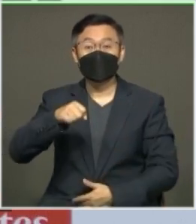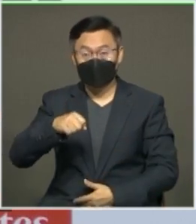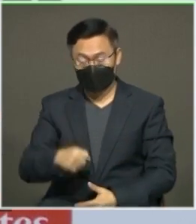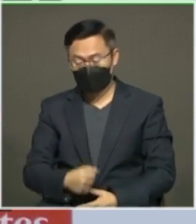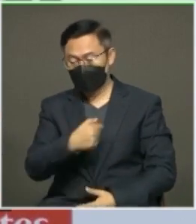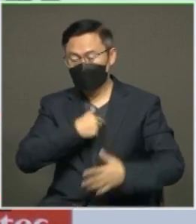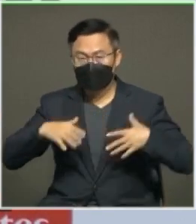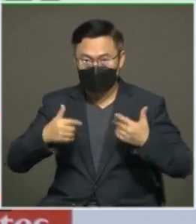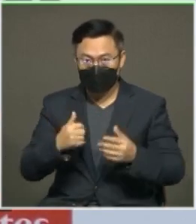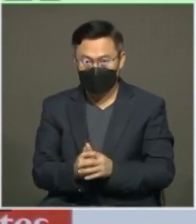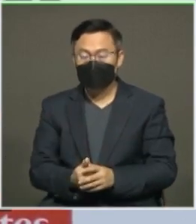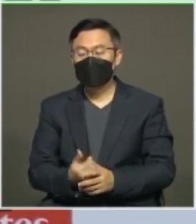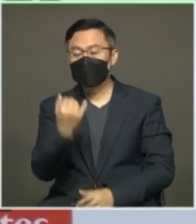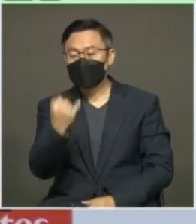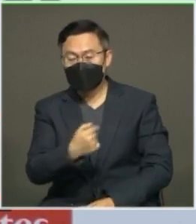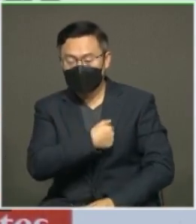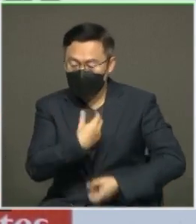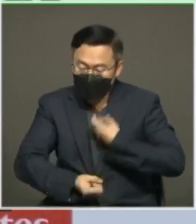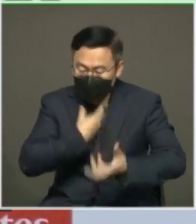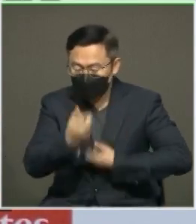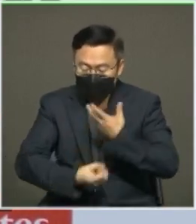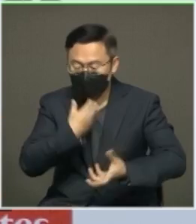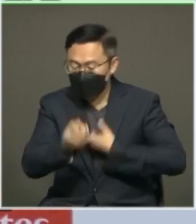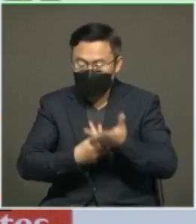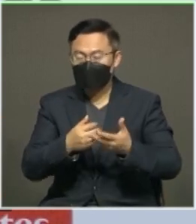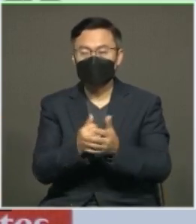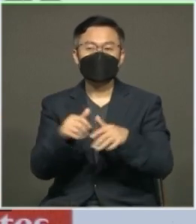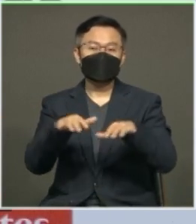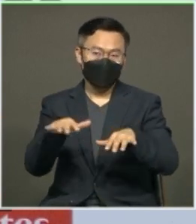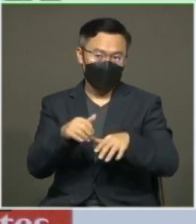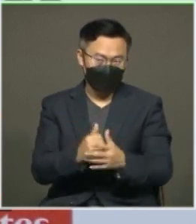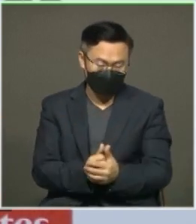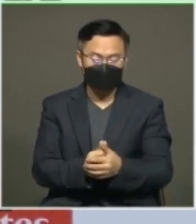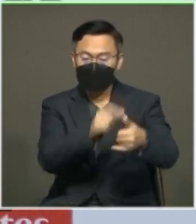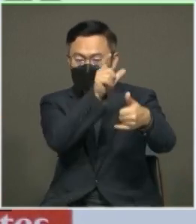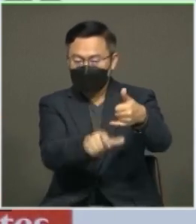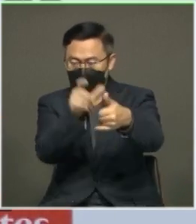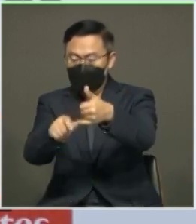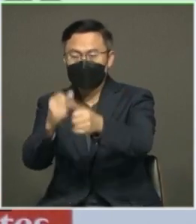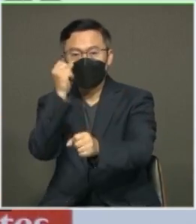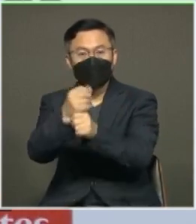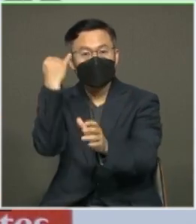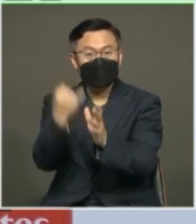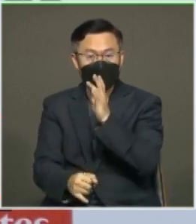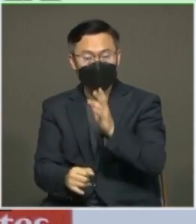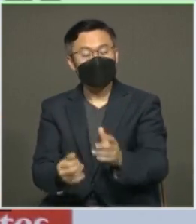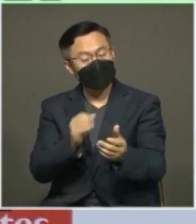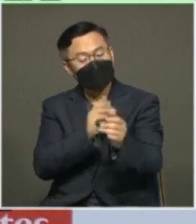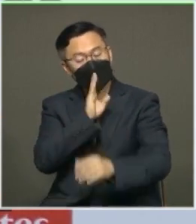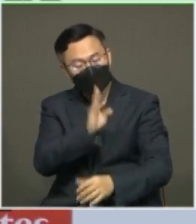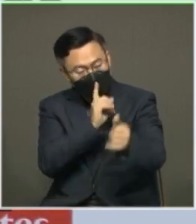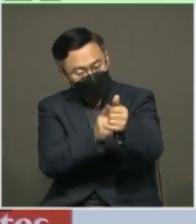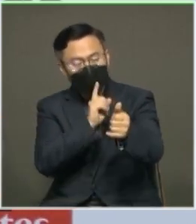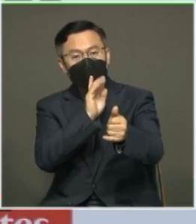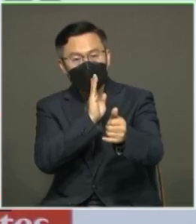ระบายการพูดคุยการบ่งชี้ข้อผิดพลาดของรายบุคคลต่างๆหรือการถกเถียงกันว่าเรามี